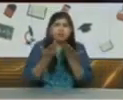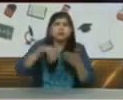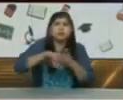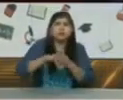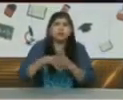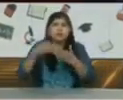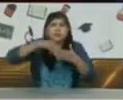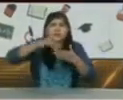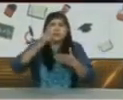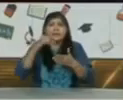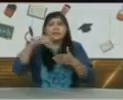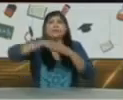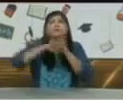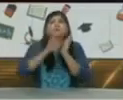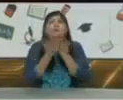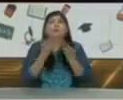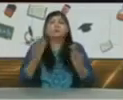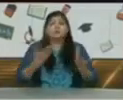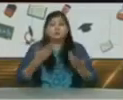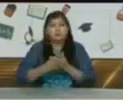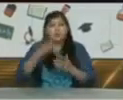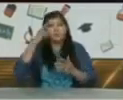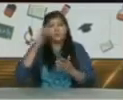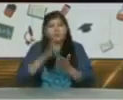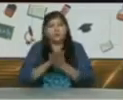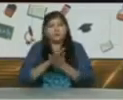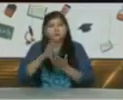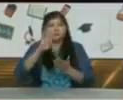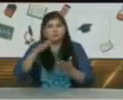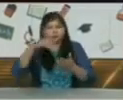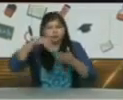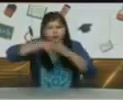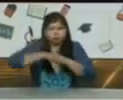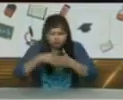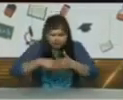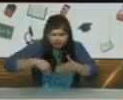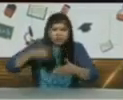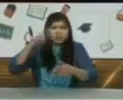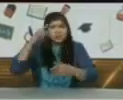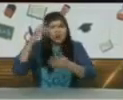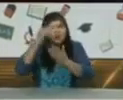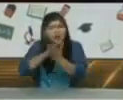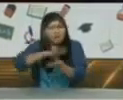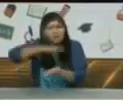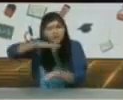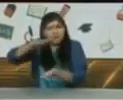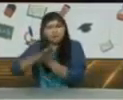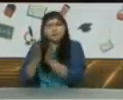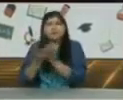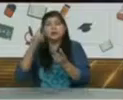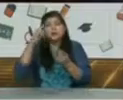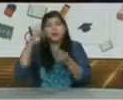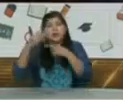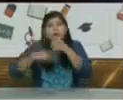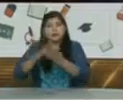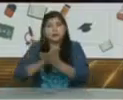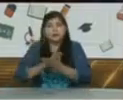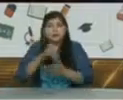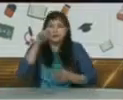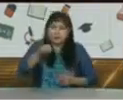पर इस विषय की किताब होगी। चौथे नंबर पे हो सकती है, तीसरी पर हो जाए। और आपने